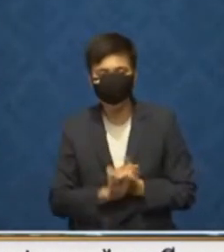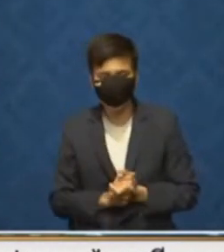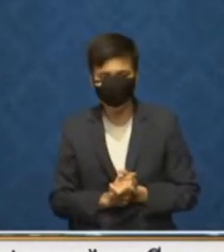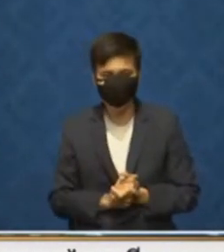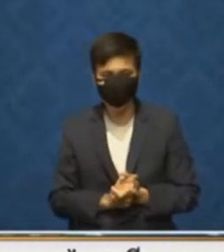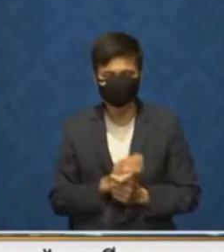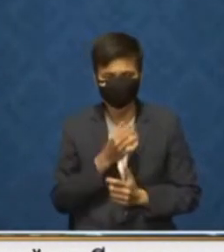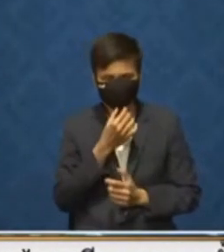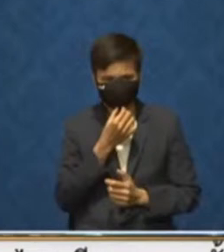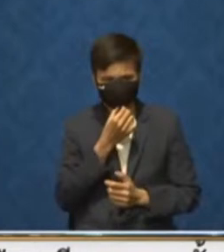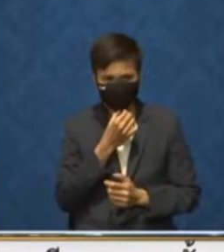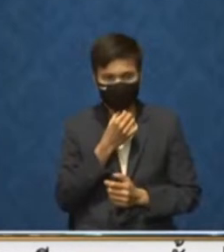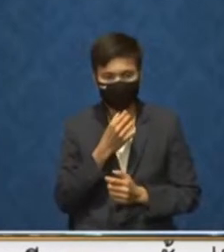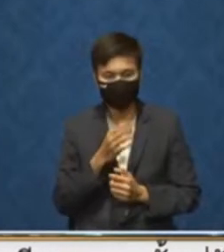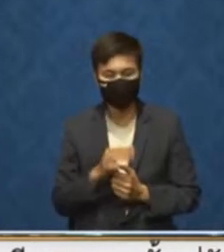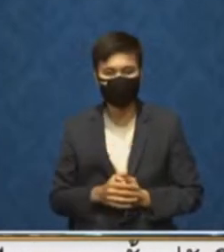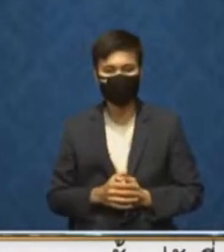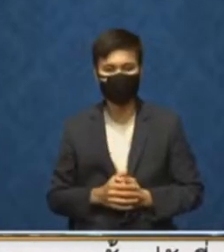นี้